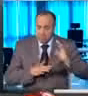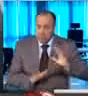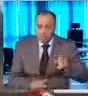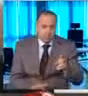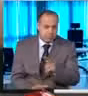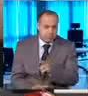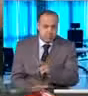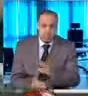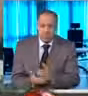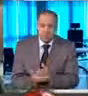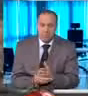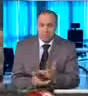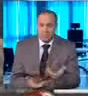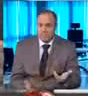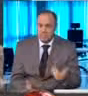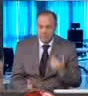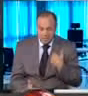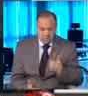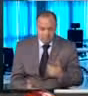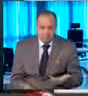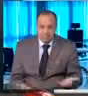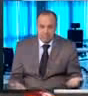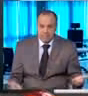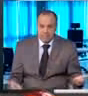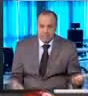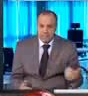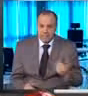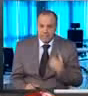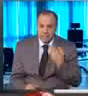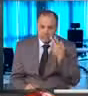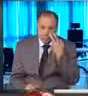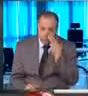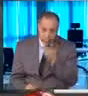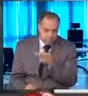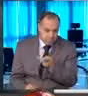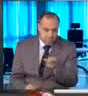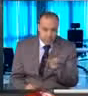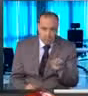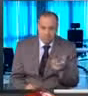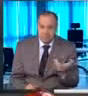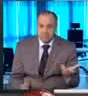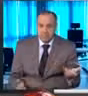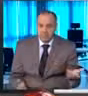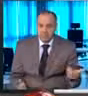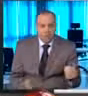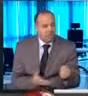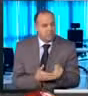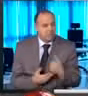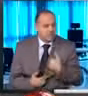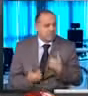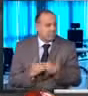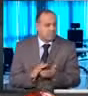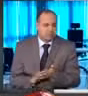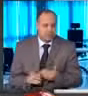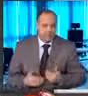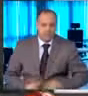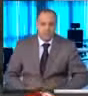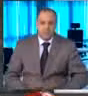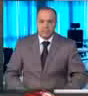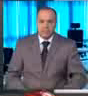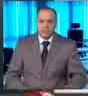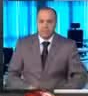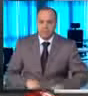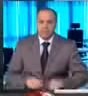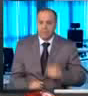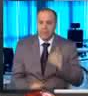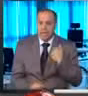بعث مشروع يعني أنا أريها كمبادرة ما تشجعش حتى تعرف يعني. أنا